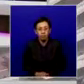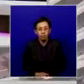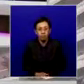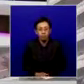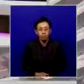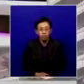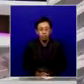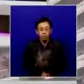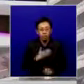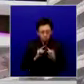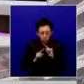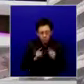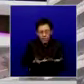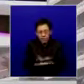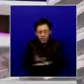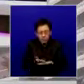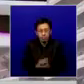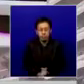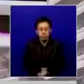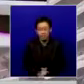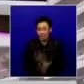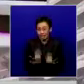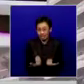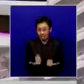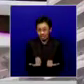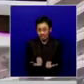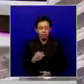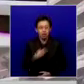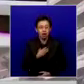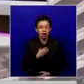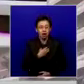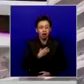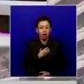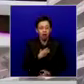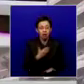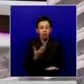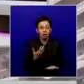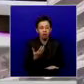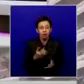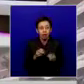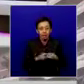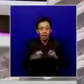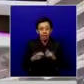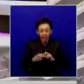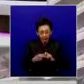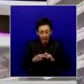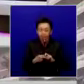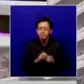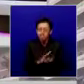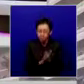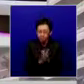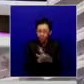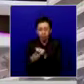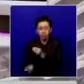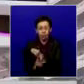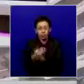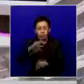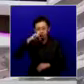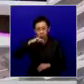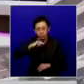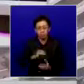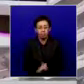พวกเราก็คุยกันบอกว่าครั้งนี้เราต้องการใช้วิกฤตนี้ให้เป็นโอกาสกับประเทศไทยเพ